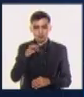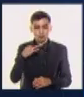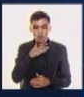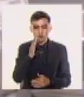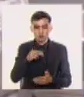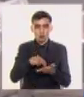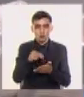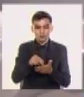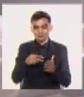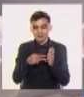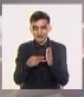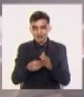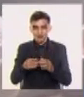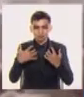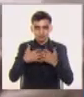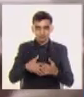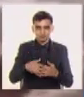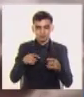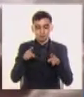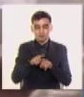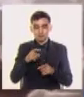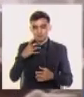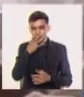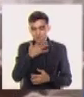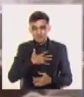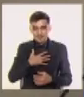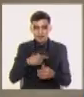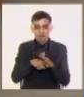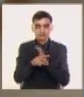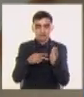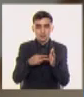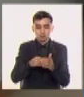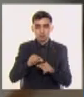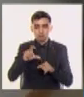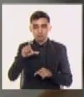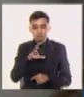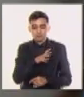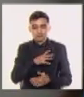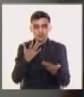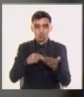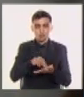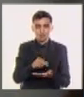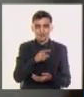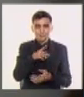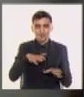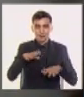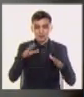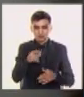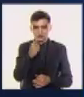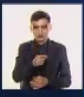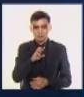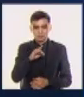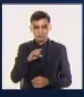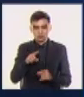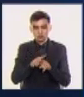закупаются определенные оборудование либо препараты возможно по цене выше нежели чем это можно было бы купить этот момент на рынке а как вы считаете